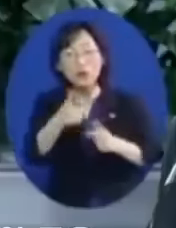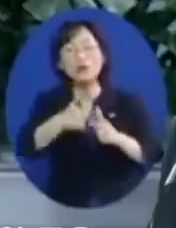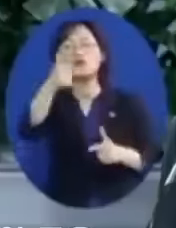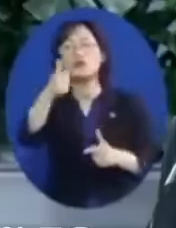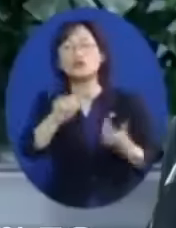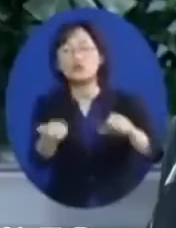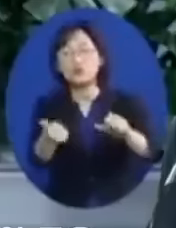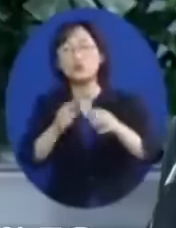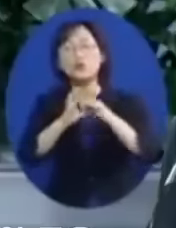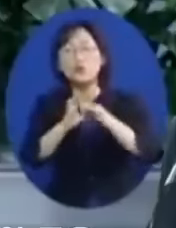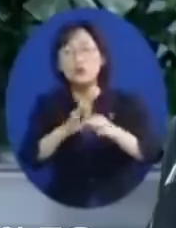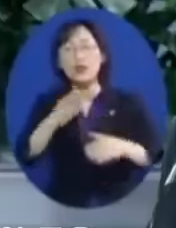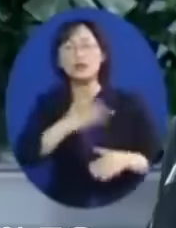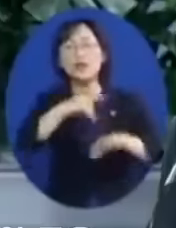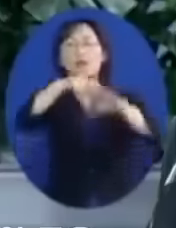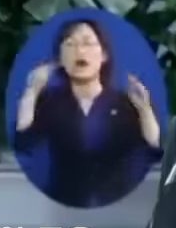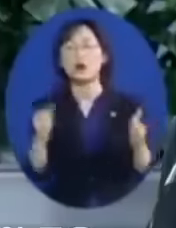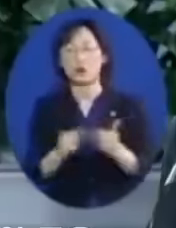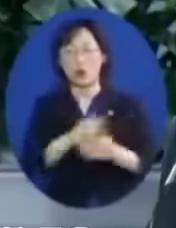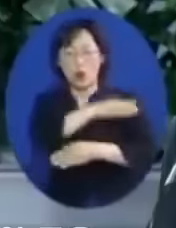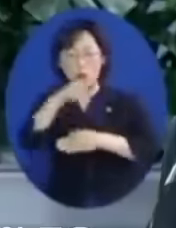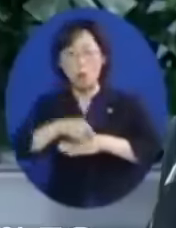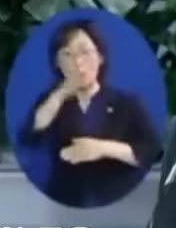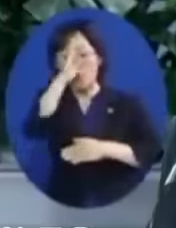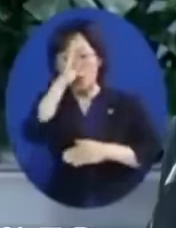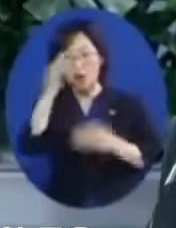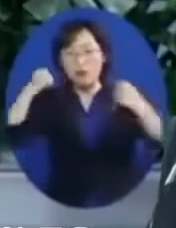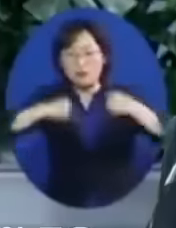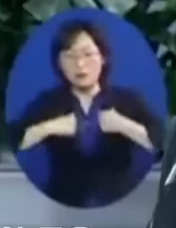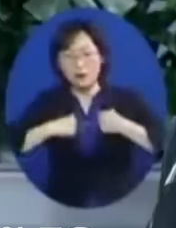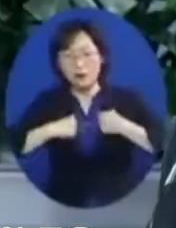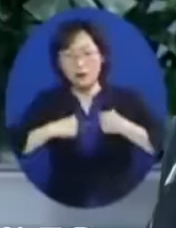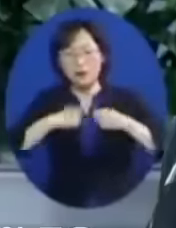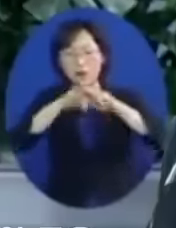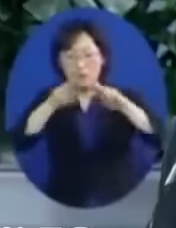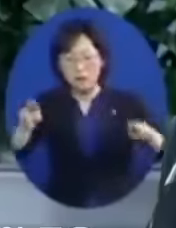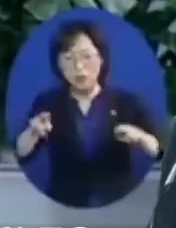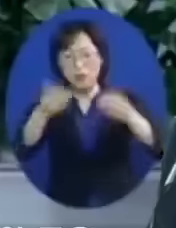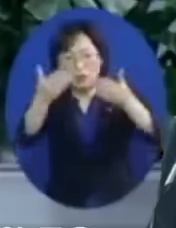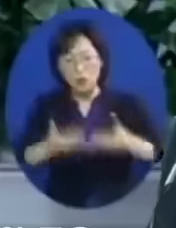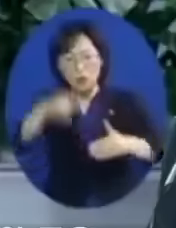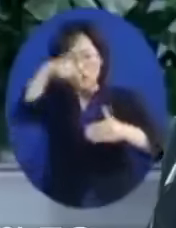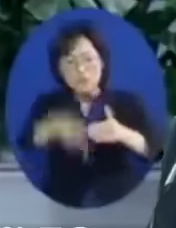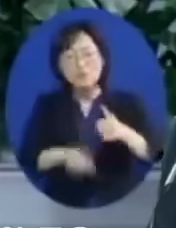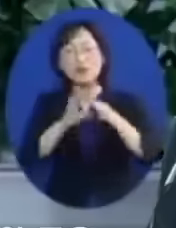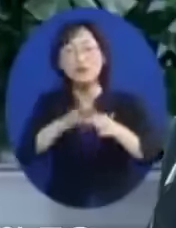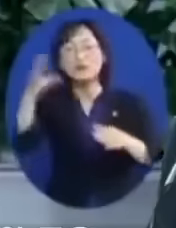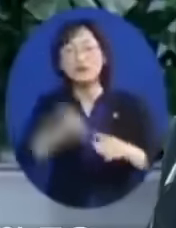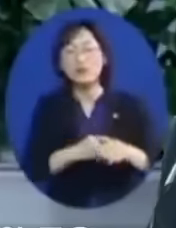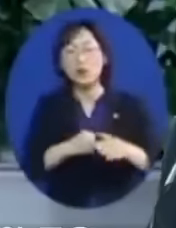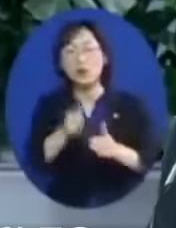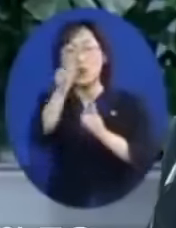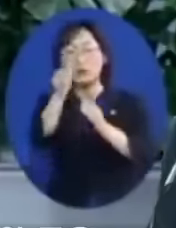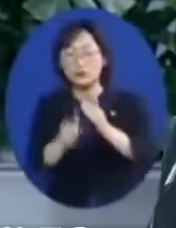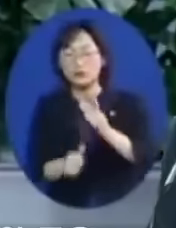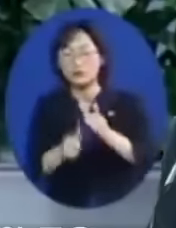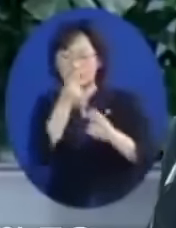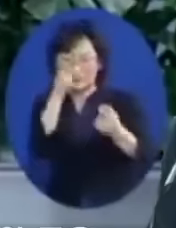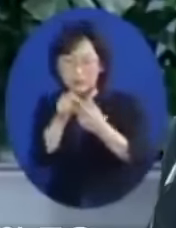죽음을 통해서 나의 마음과 몸의 병을 짊어지고 청산했다는 것을 깊은 관심을 가지고 친밀해지라는